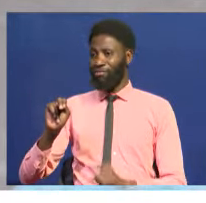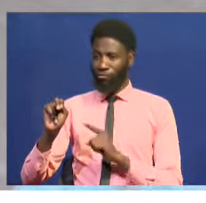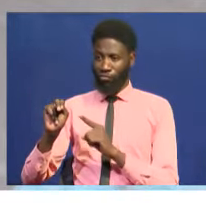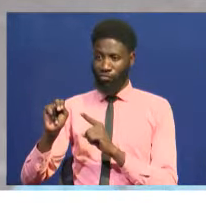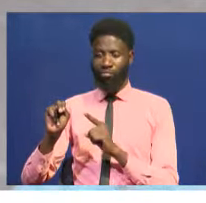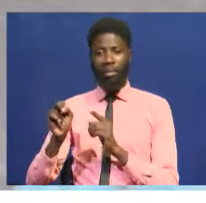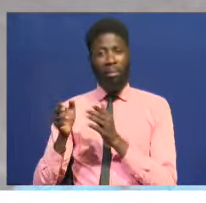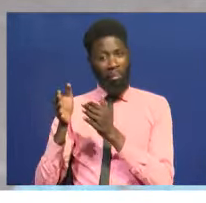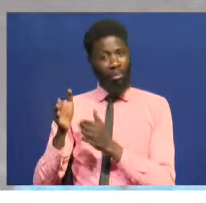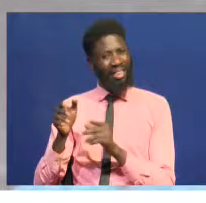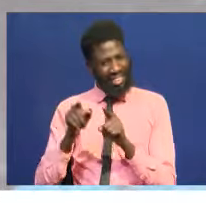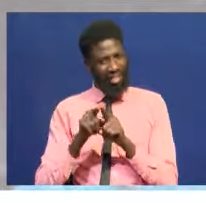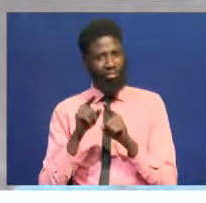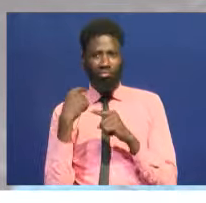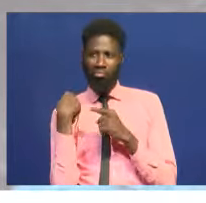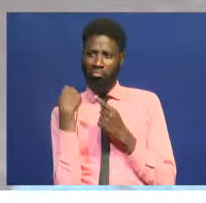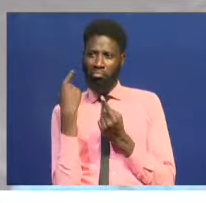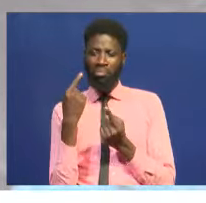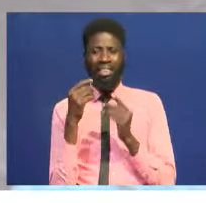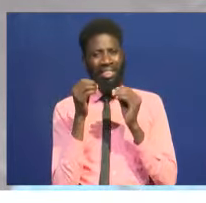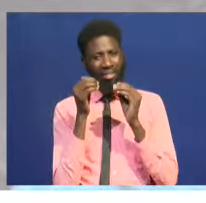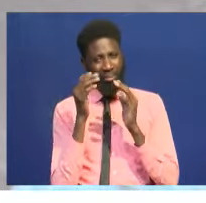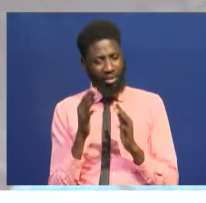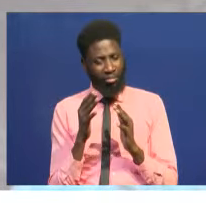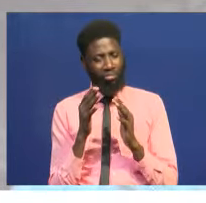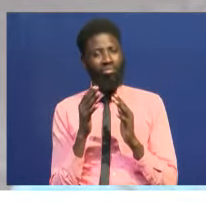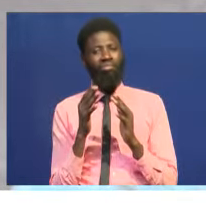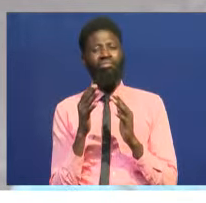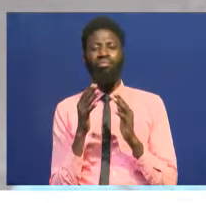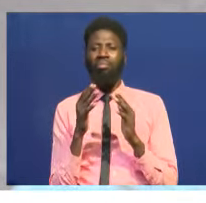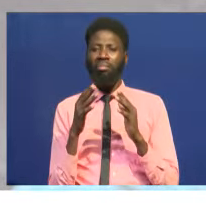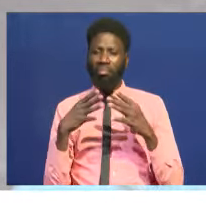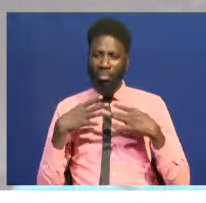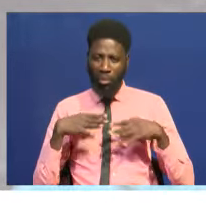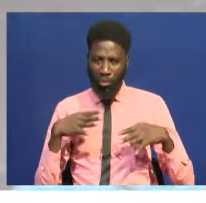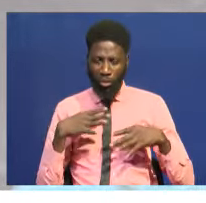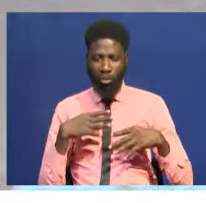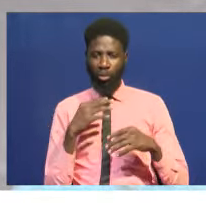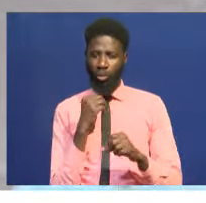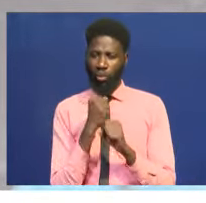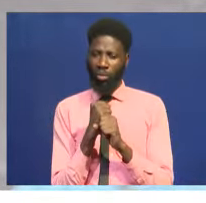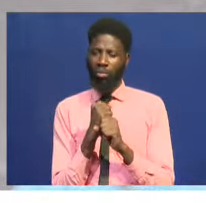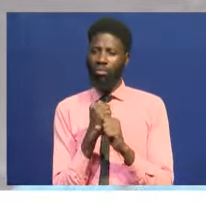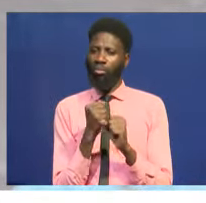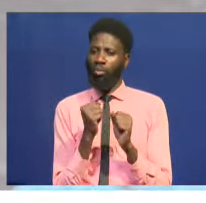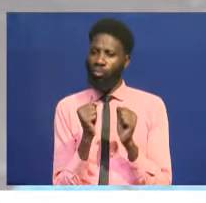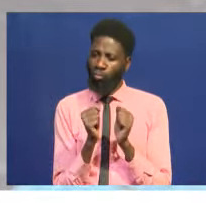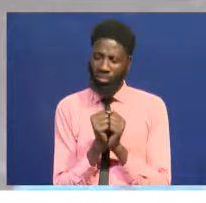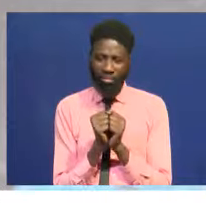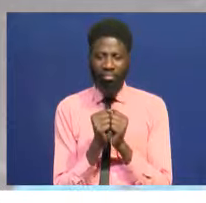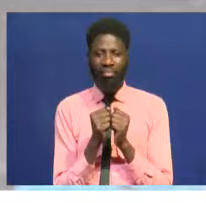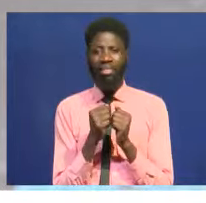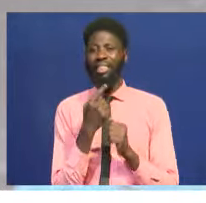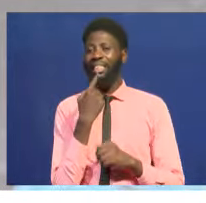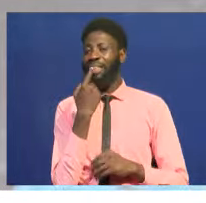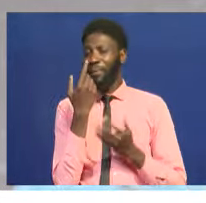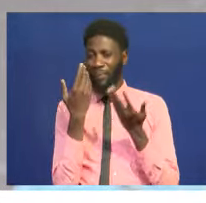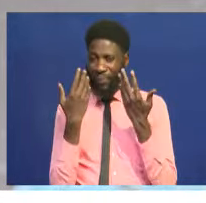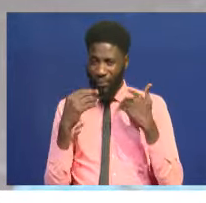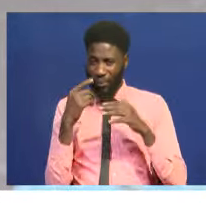vile imesemwa hapa na wale walikuwa wanafanya kazi na yeye, he was